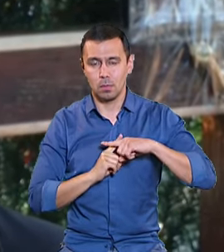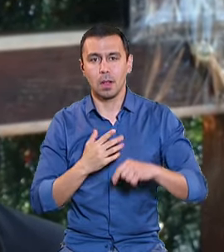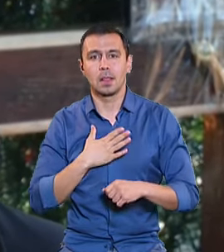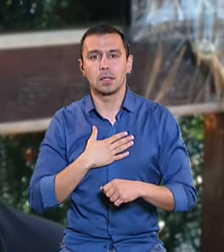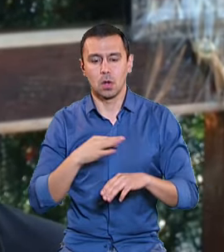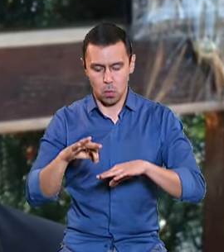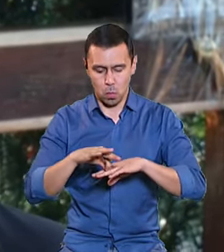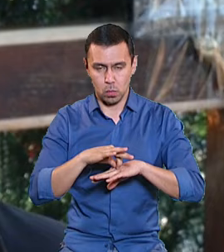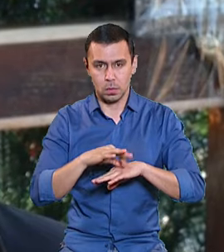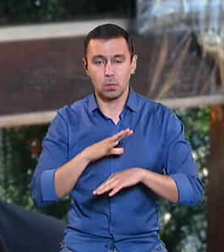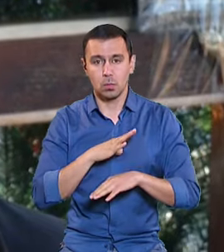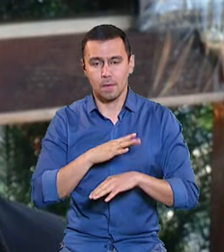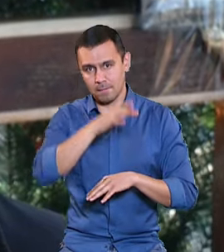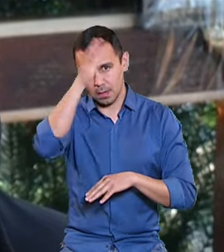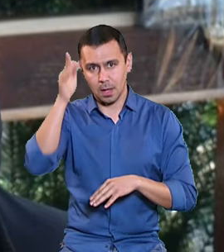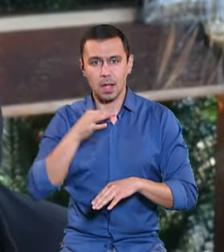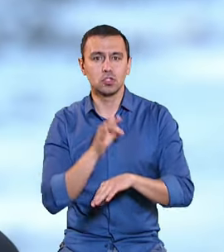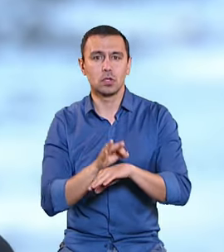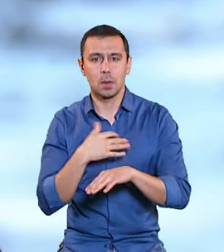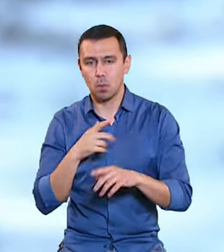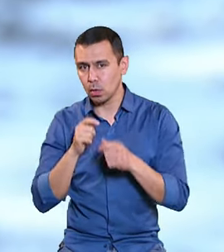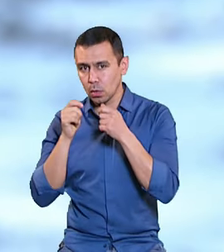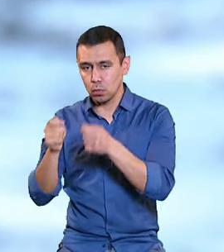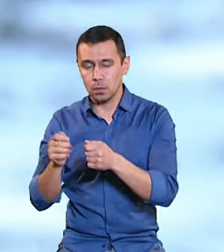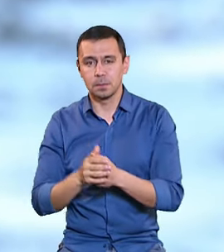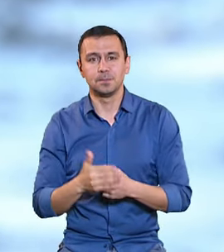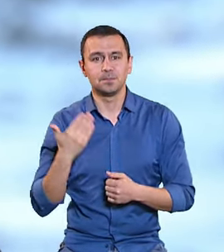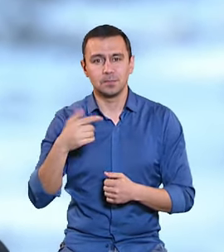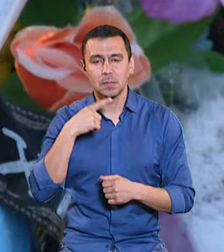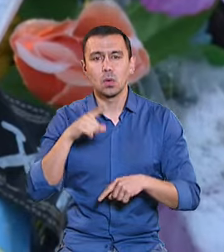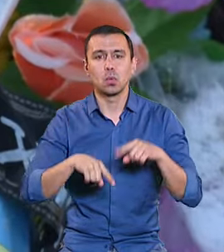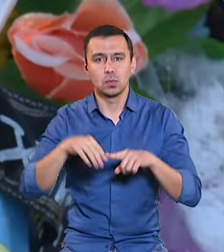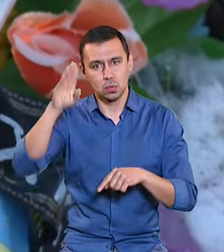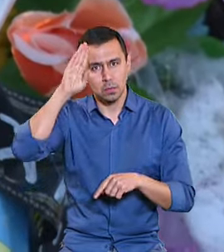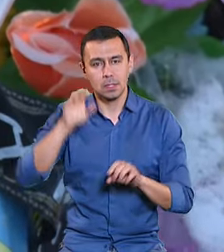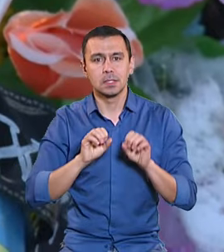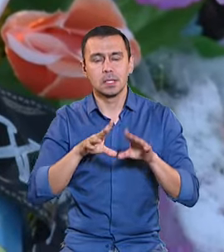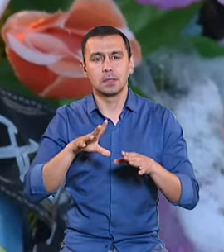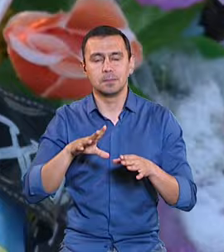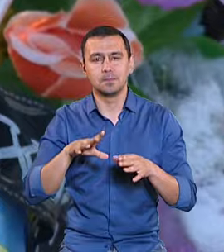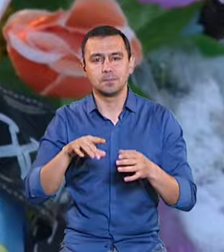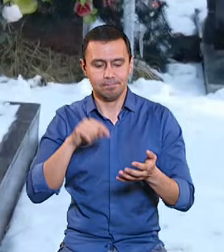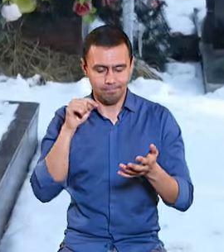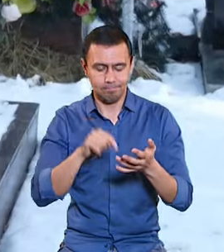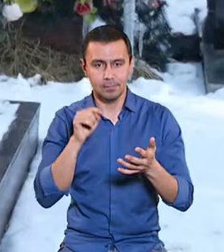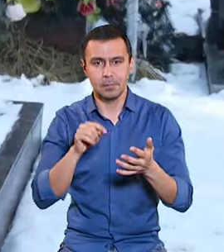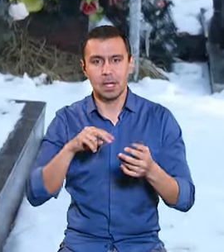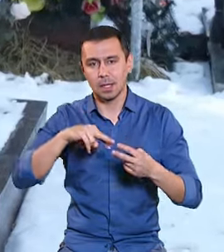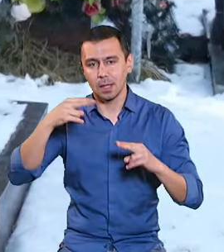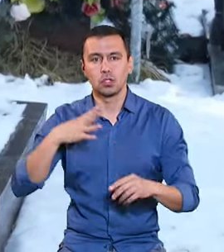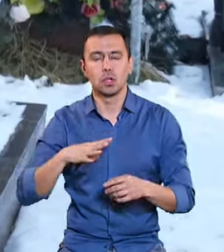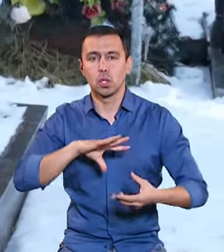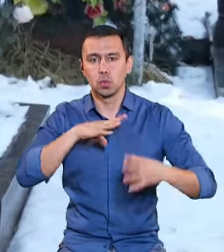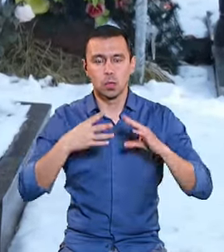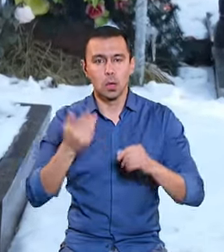наші кольця обручальні і часи, мій подарунок для нього. За словами Марини, родичі чоловіка здали матеріали для експертизи ДНК, чекали